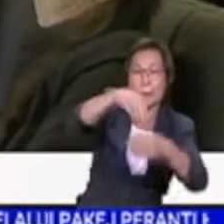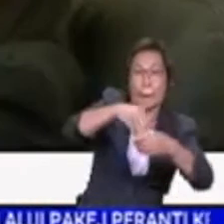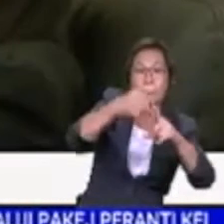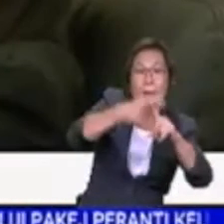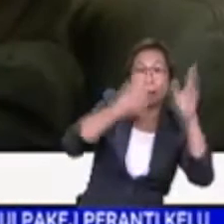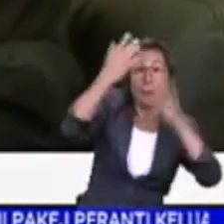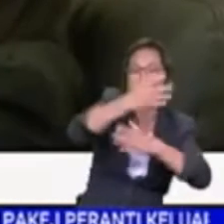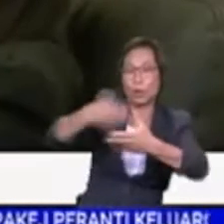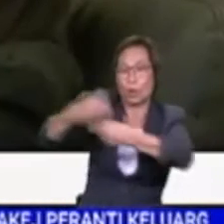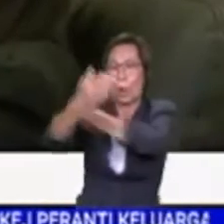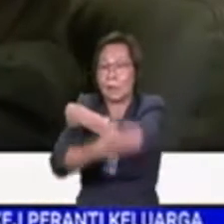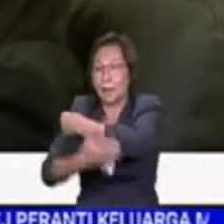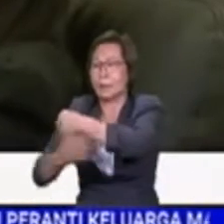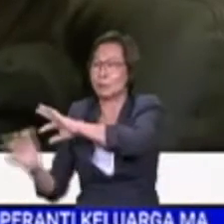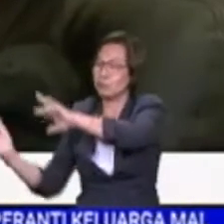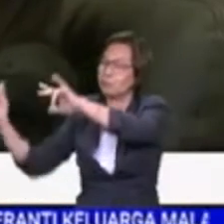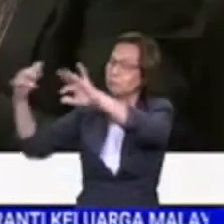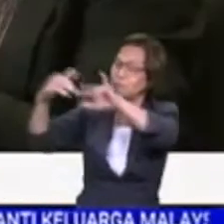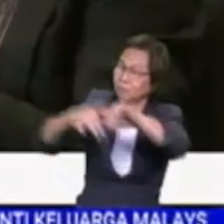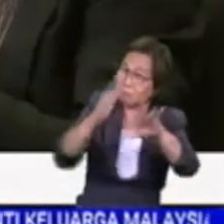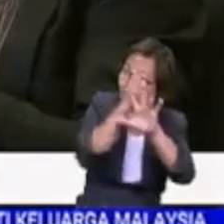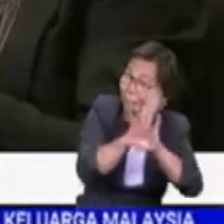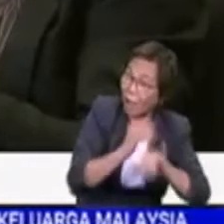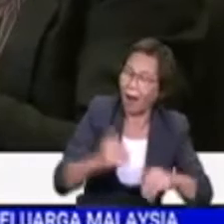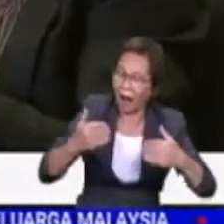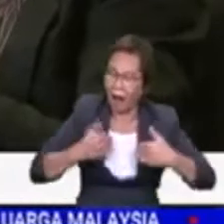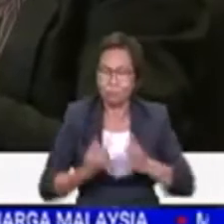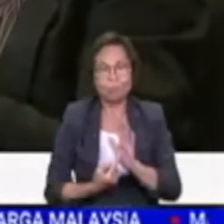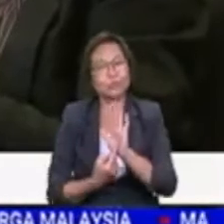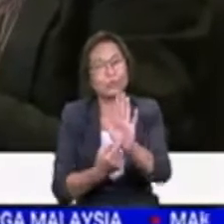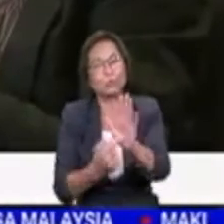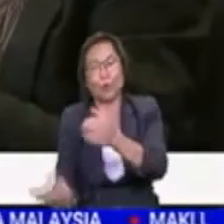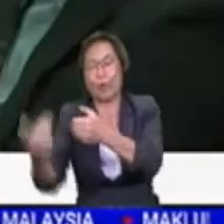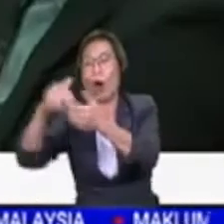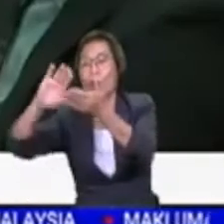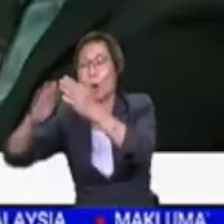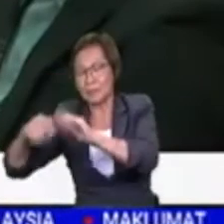luar negeri untuk berkunjung ke negeri ini. Selain itu, ia juga mengetengahkan